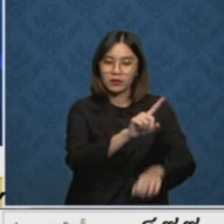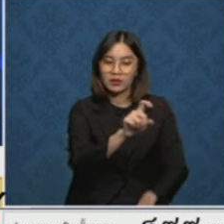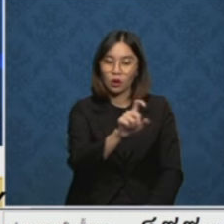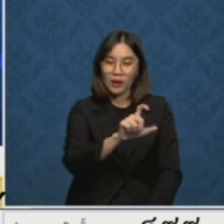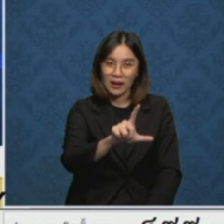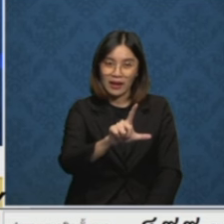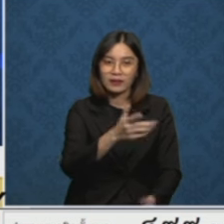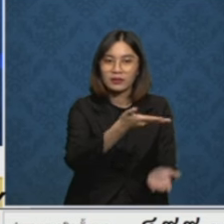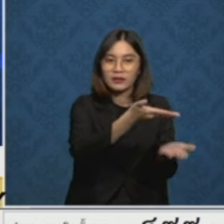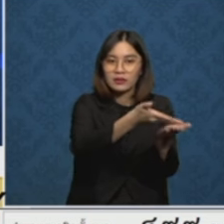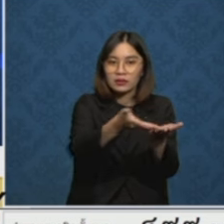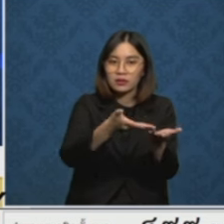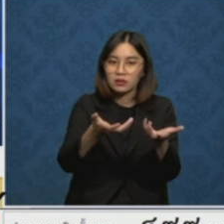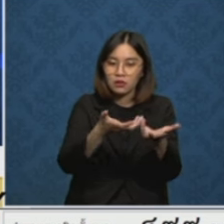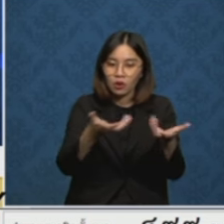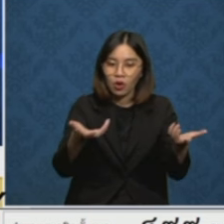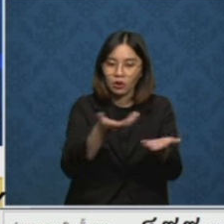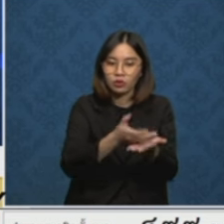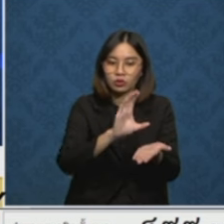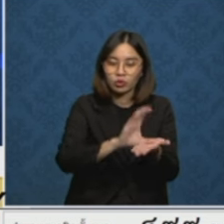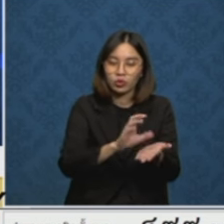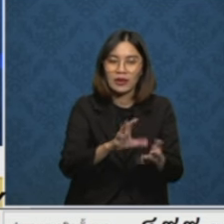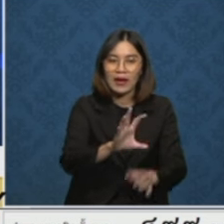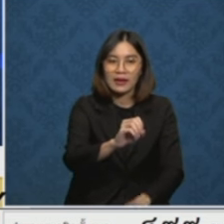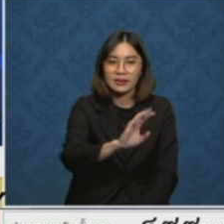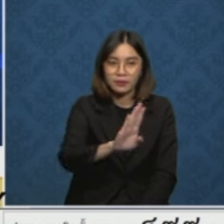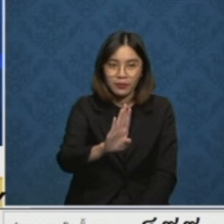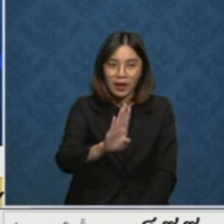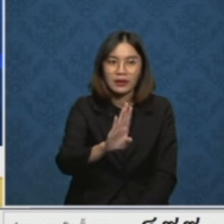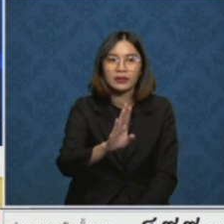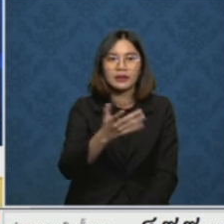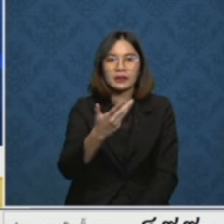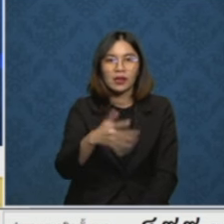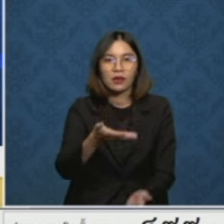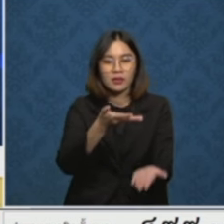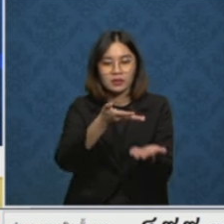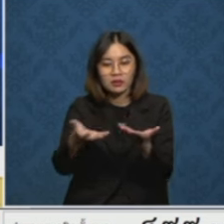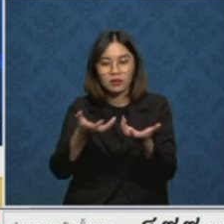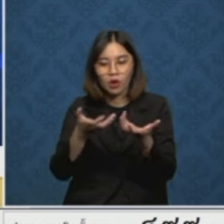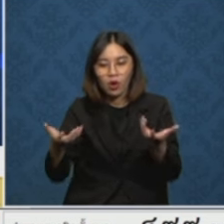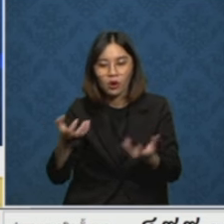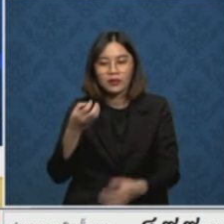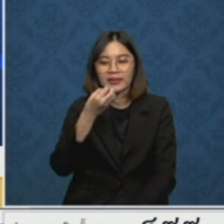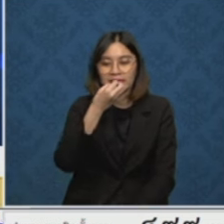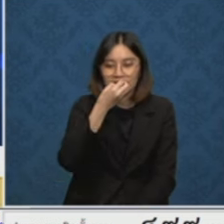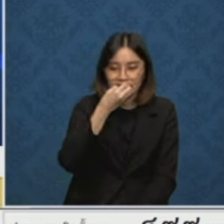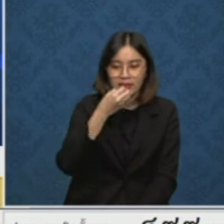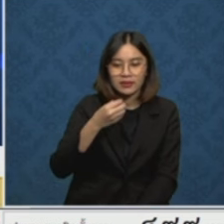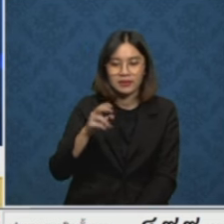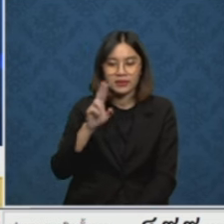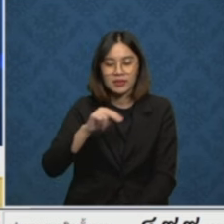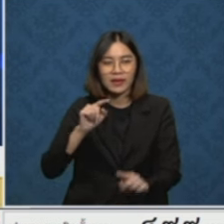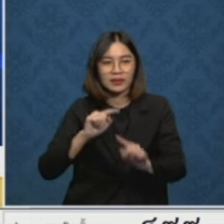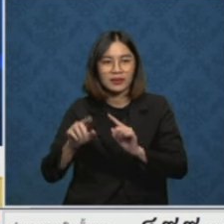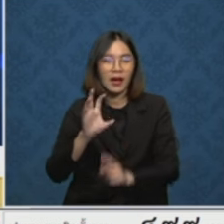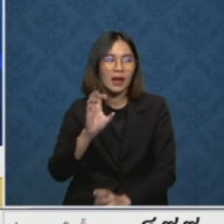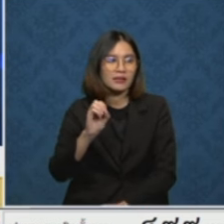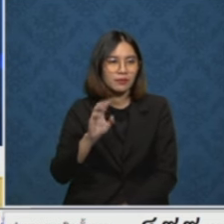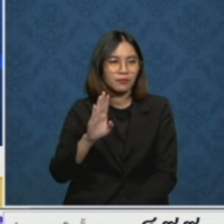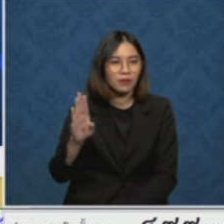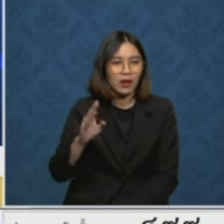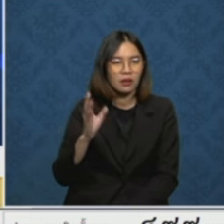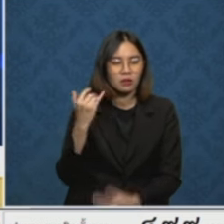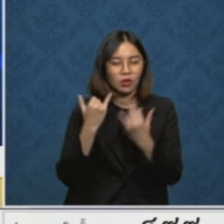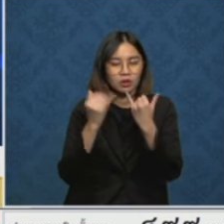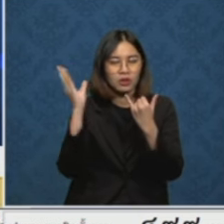ใช้ซื้อสินค้าทุน50บาทแล้วก็ไปซื้อสินค้าอุปโภคบริโภคอีก50บาทอ่ะฟังตอนนี้ก็อาจ